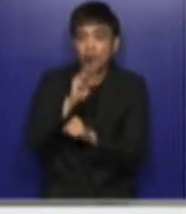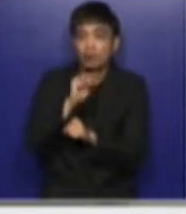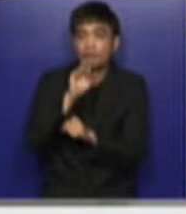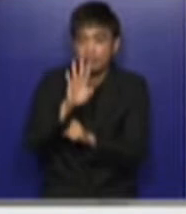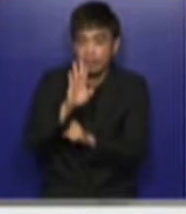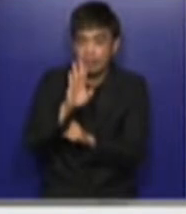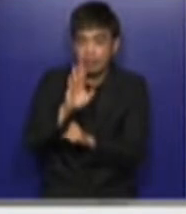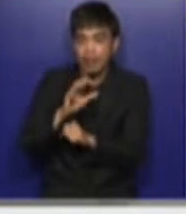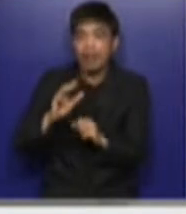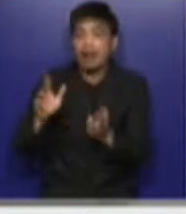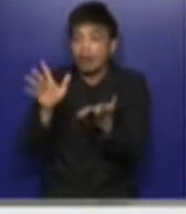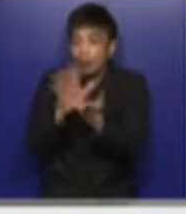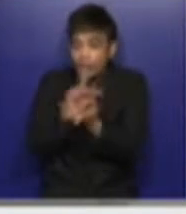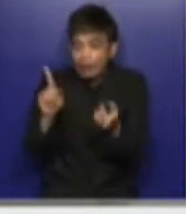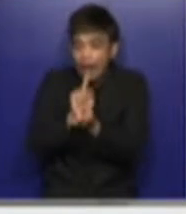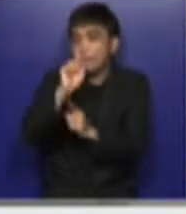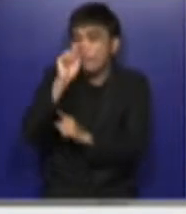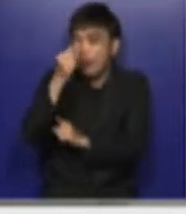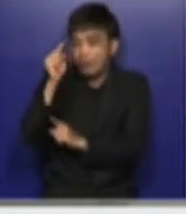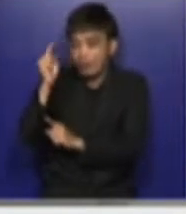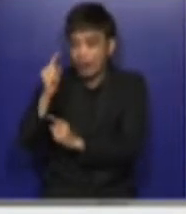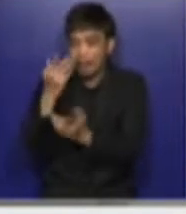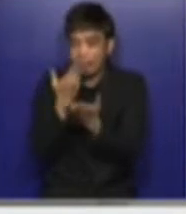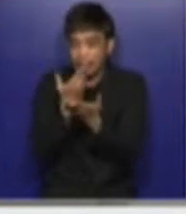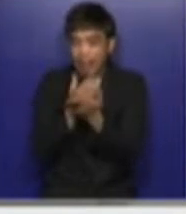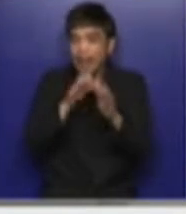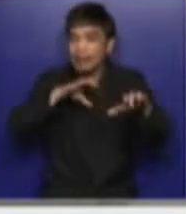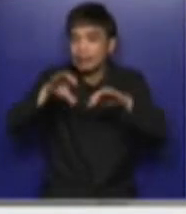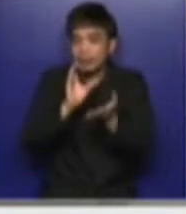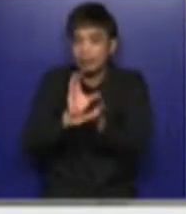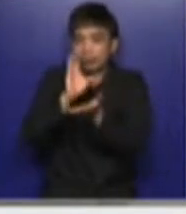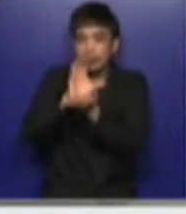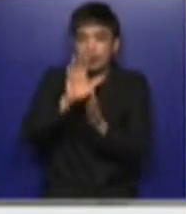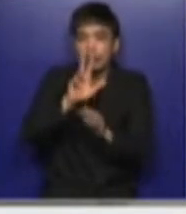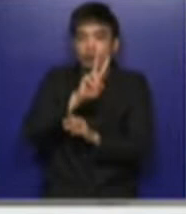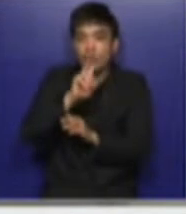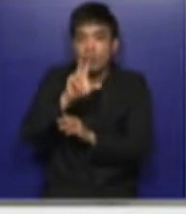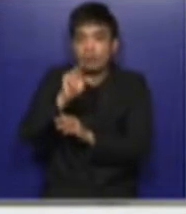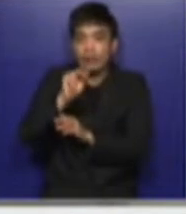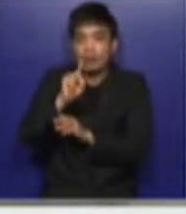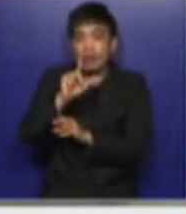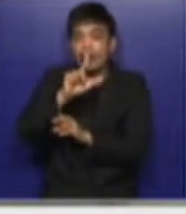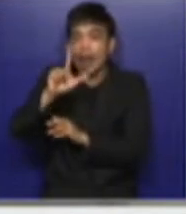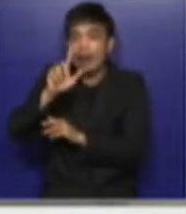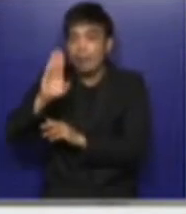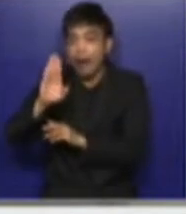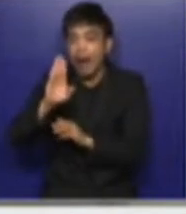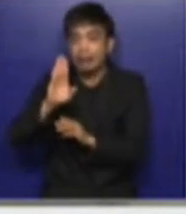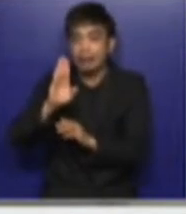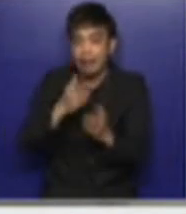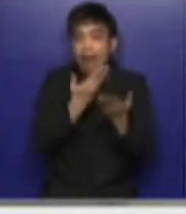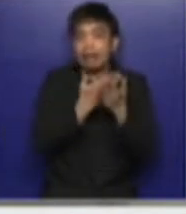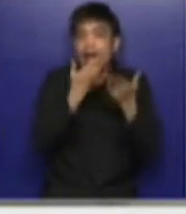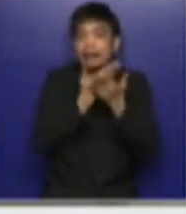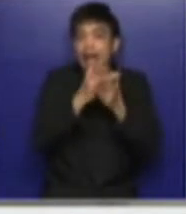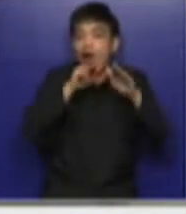ลปะวัฒนธรรมร่วมสมัยนะคะได้รับการจัดสรรงบประมาณ231ล้านบาทค่ะลดลงจากปี63ไป28ล้านบา